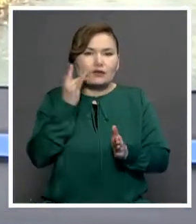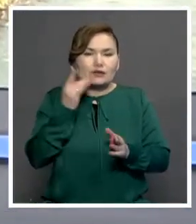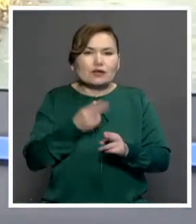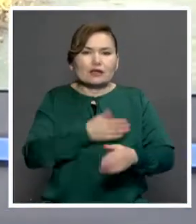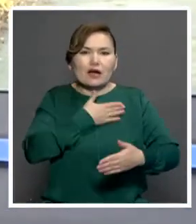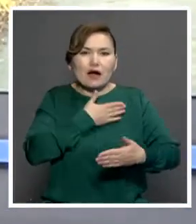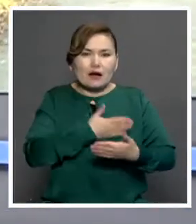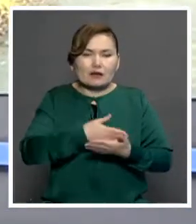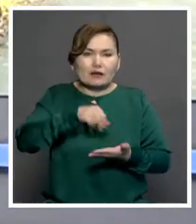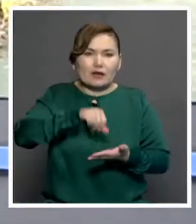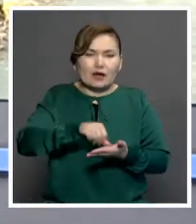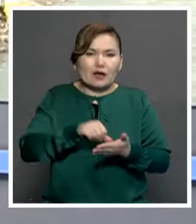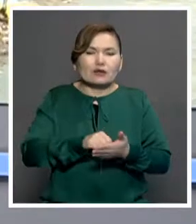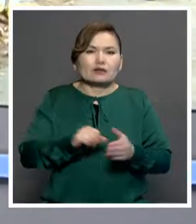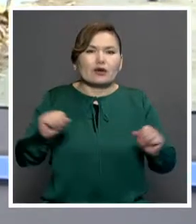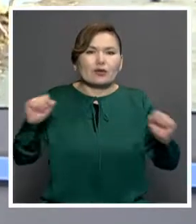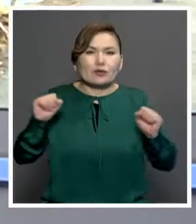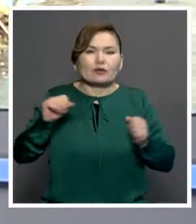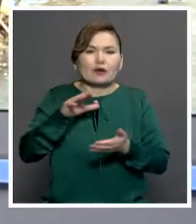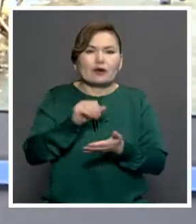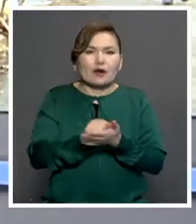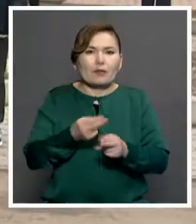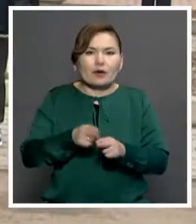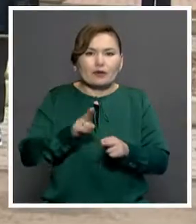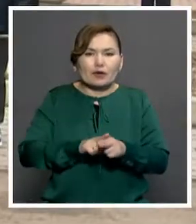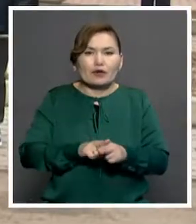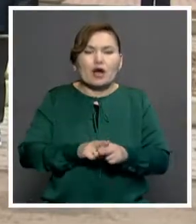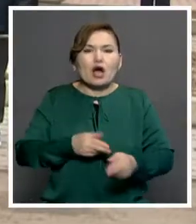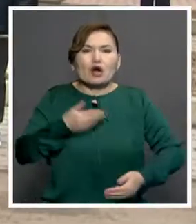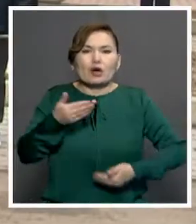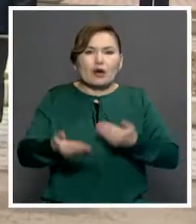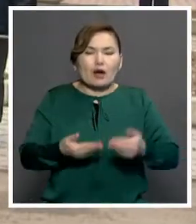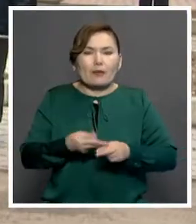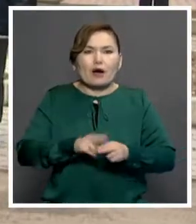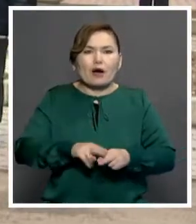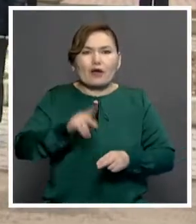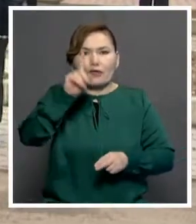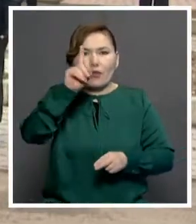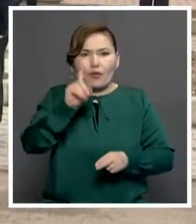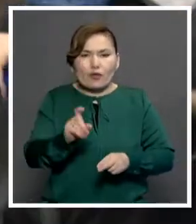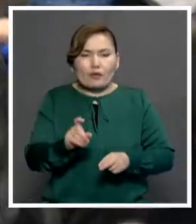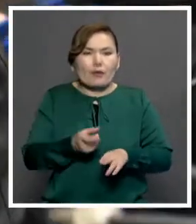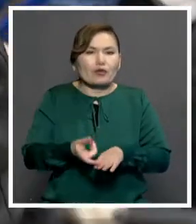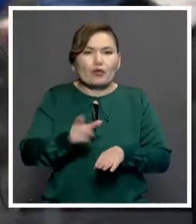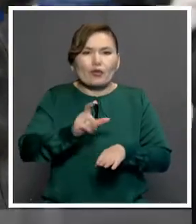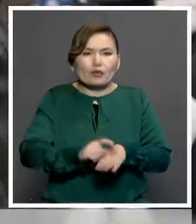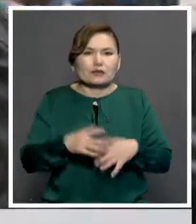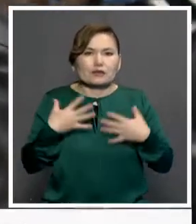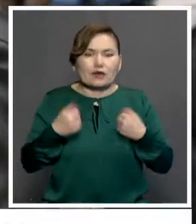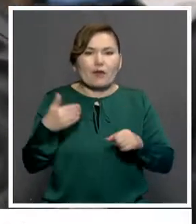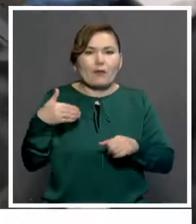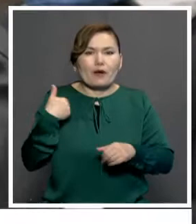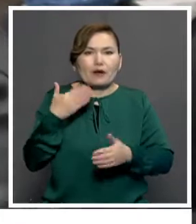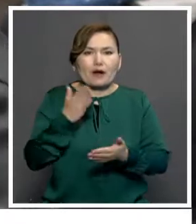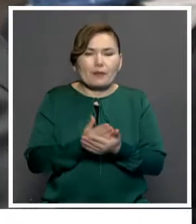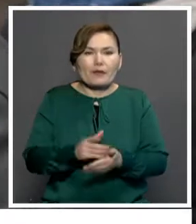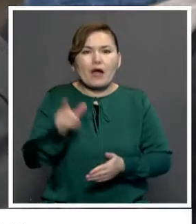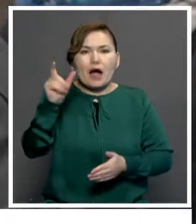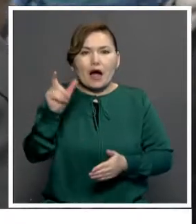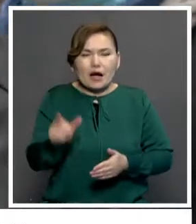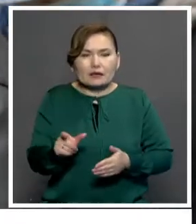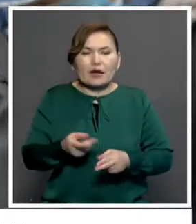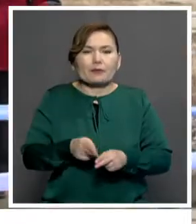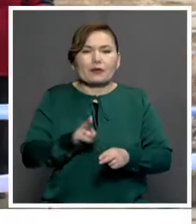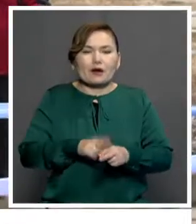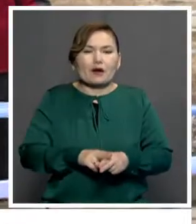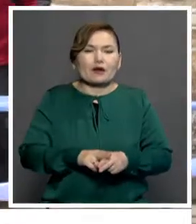жылдығына тарту деп отыр. Мамандардың айтуынша, скандинавиялық жүрістің омыртқаға пайдалы әсері бар. Адамның дене бітімін жақсартып,